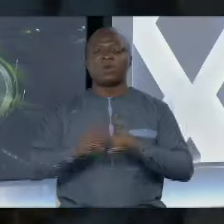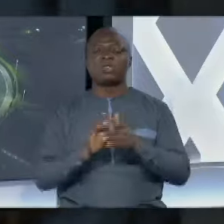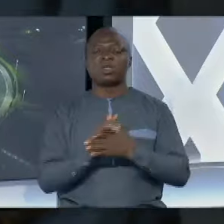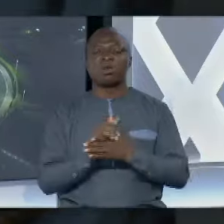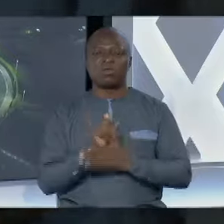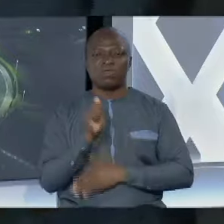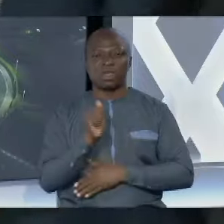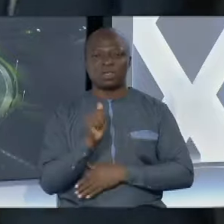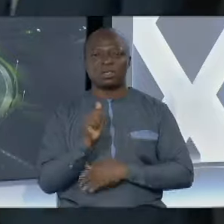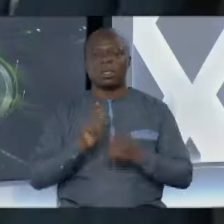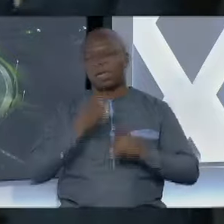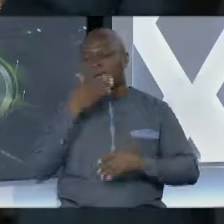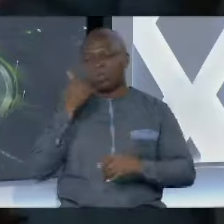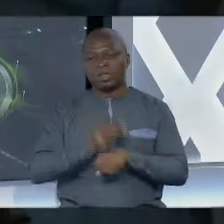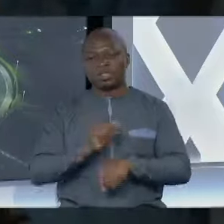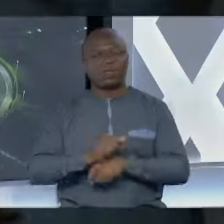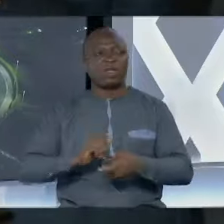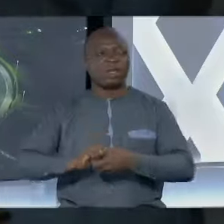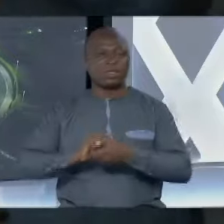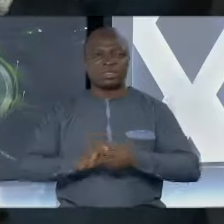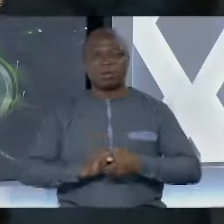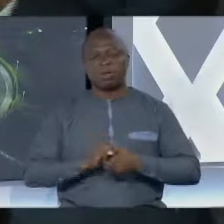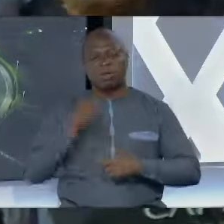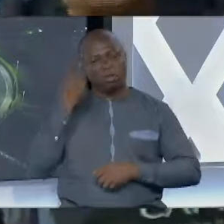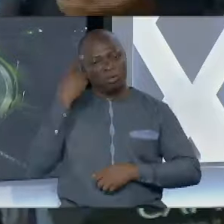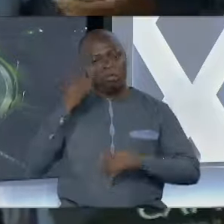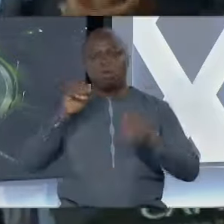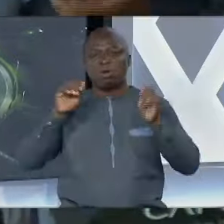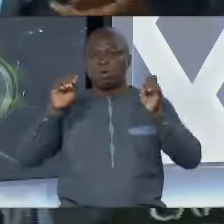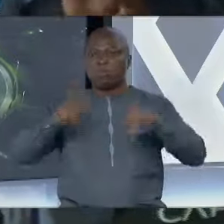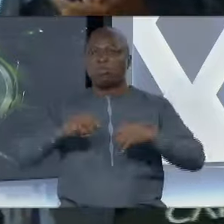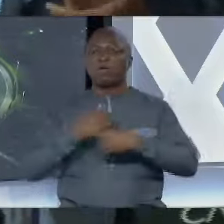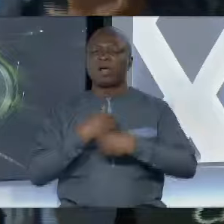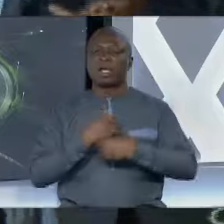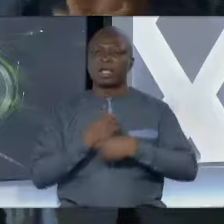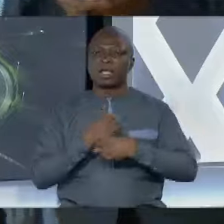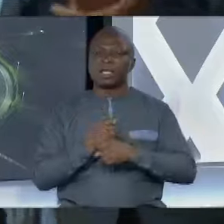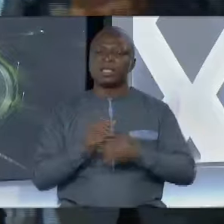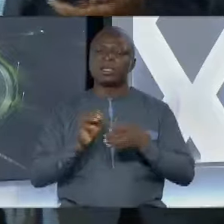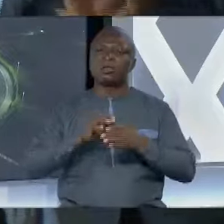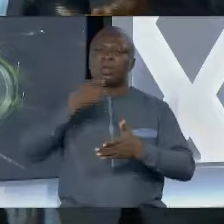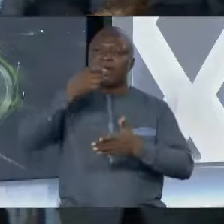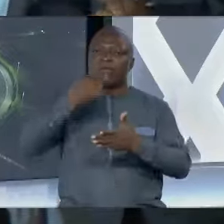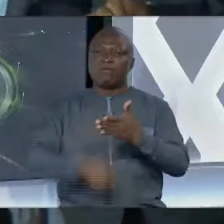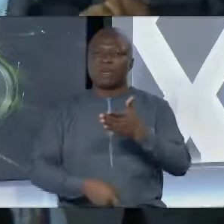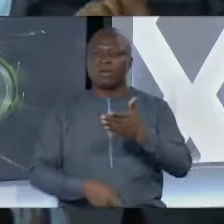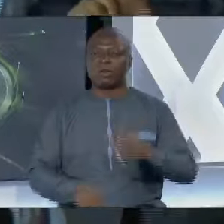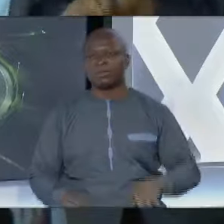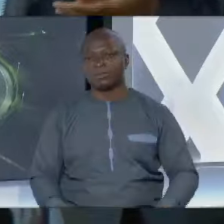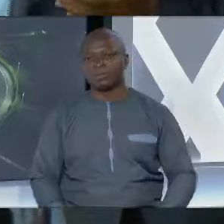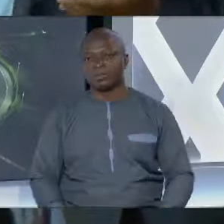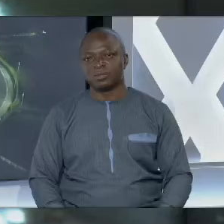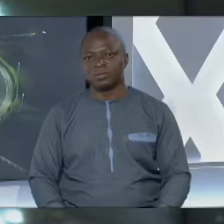confiance, à mieux travailler ensemble pour pouvoir créer de la valeur.